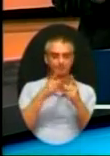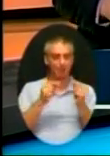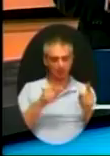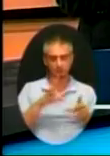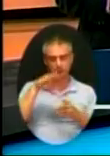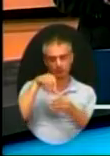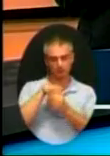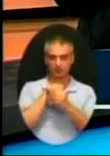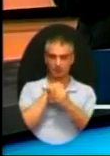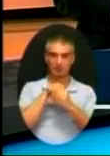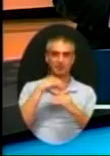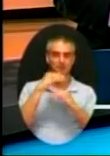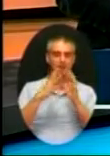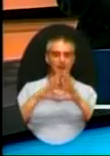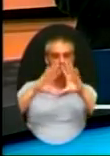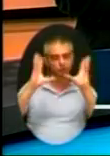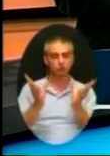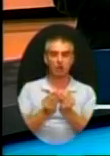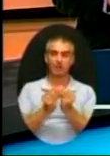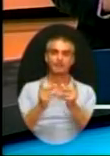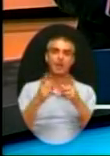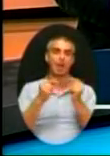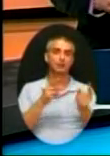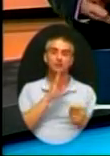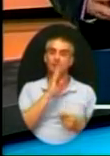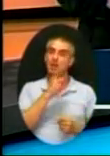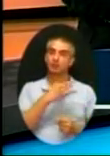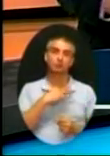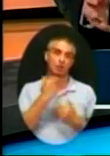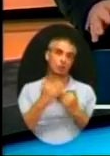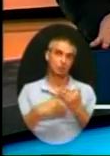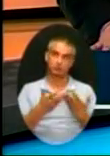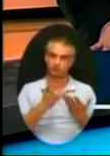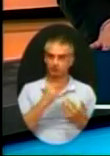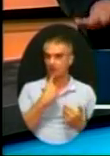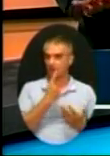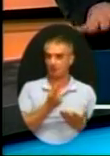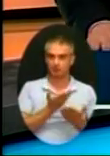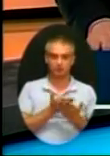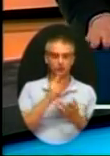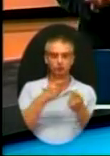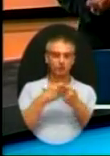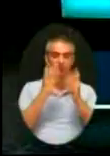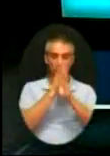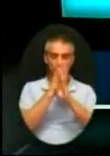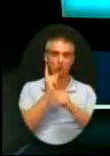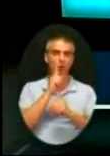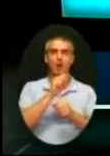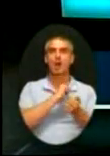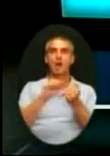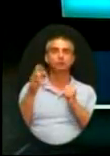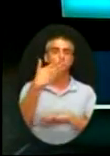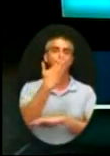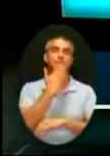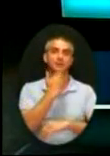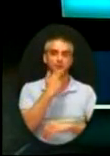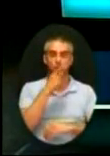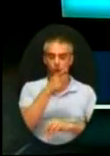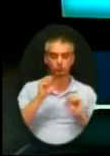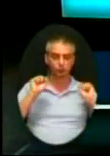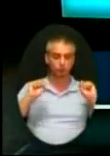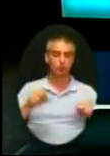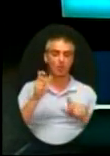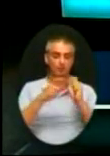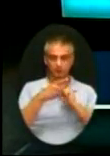עזה כחלק ממהלך שלם. עזה, הבעיה שלנו בסוף, וזה צריך להגיד את זה על השולחן, יש שם ארגון טרור שקורא להשמדת מדינת ישראל, הוא